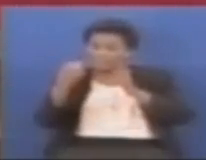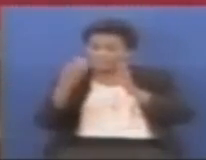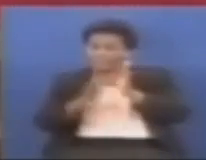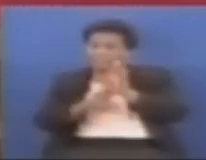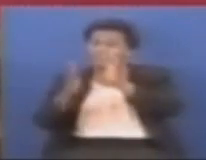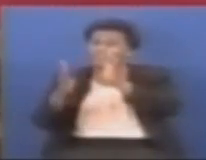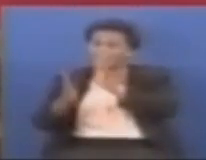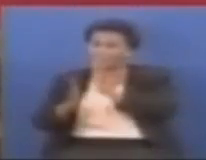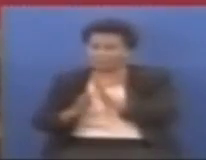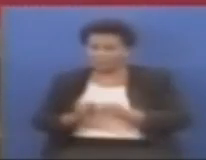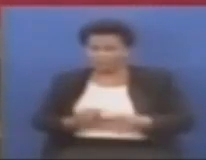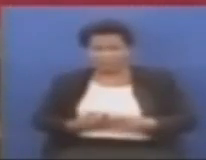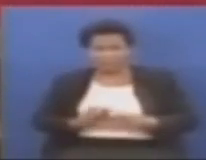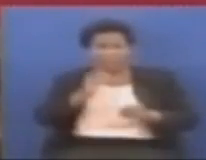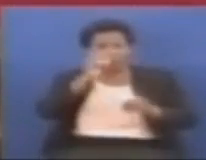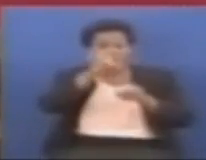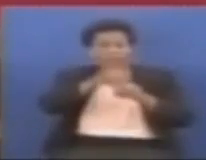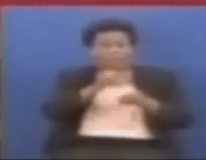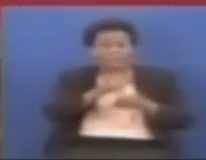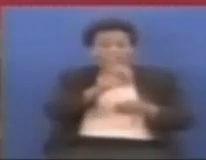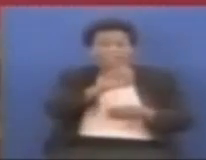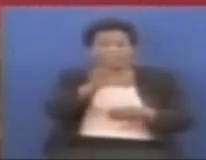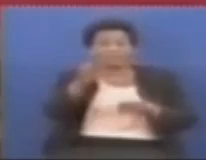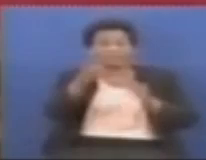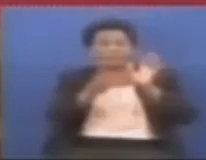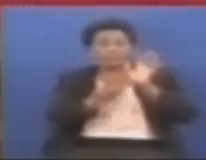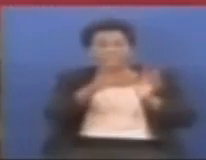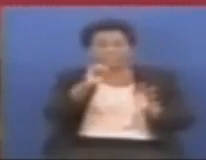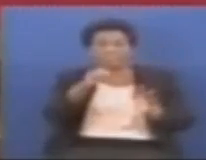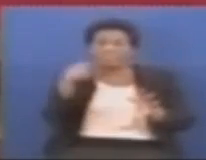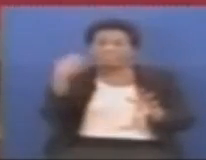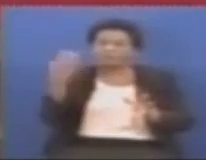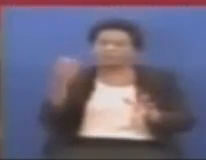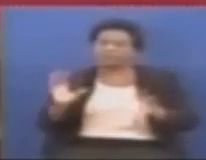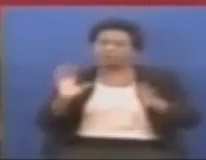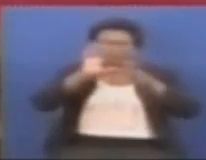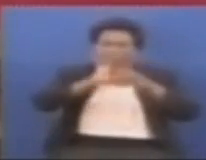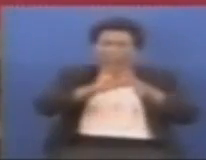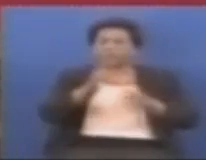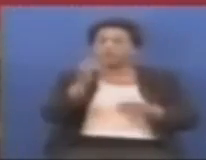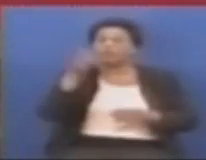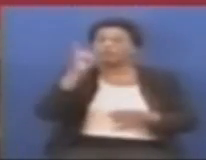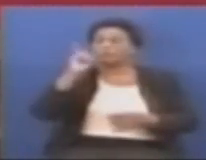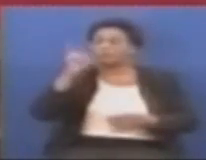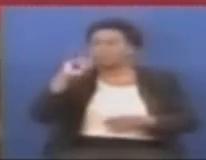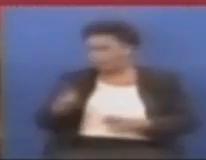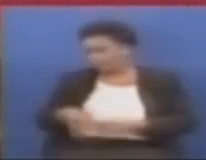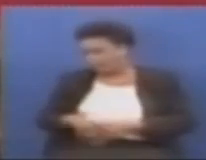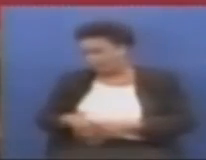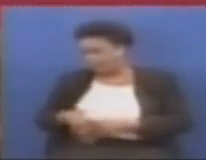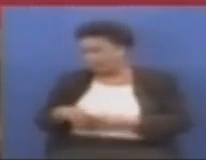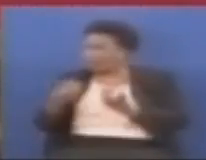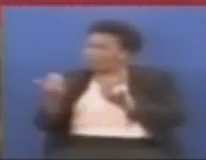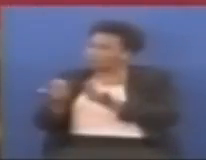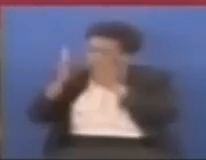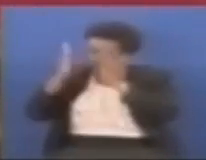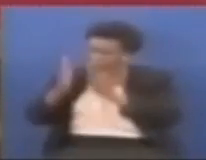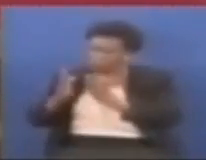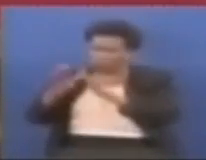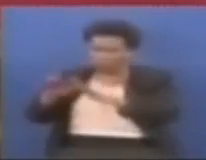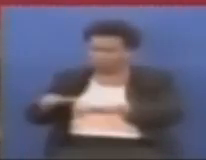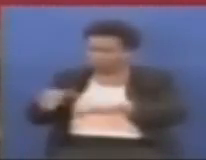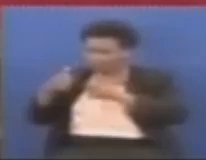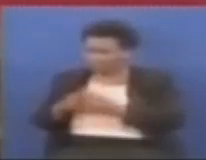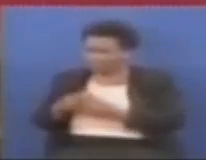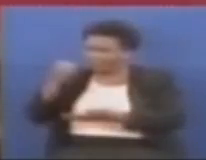Mheshimiwa Spika, kwa niaba ya waziri wa nishati napenda kujibu maswali mawili ya nyongeza Mheshimiwa Julius, na kwa niaba yake napokea